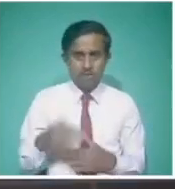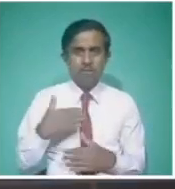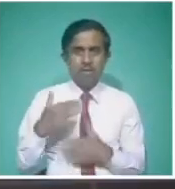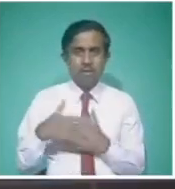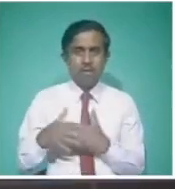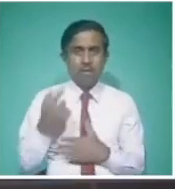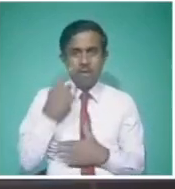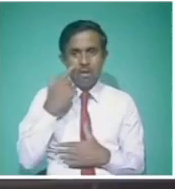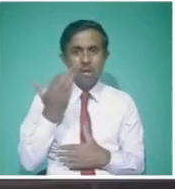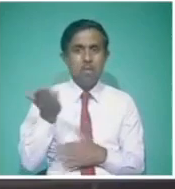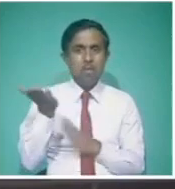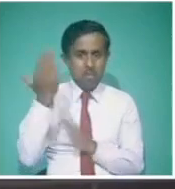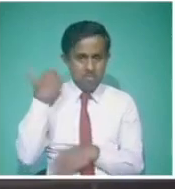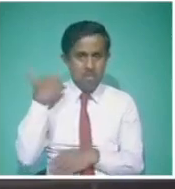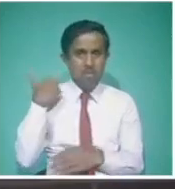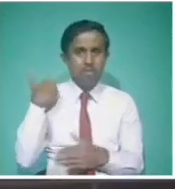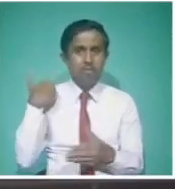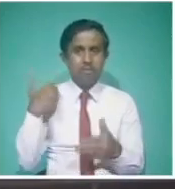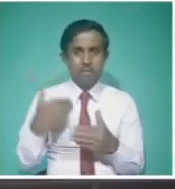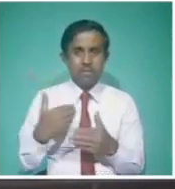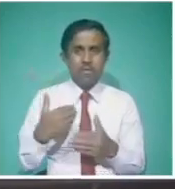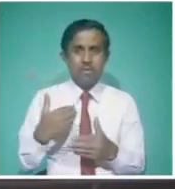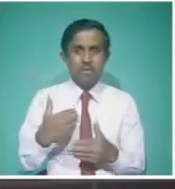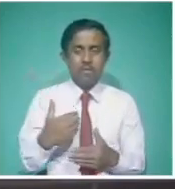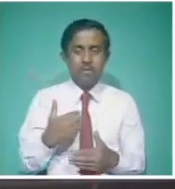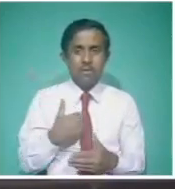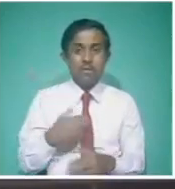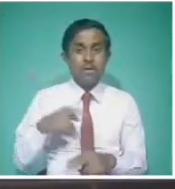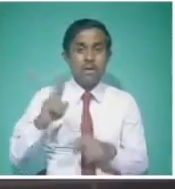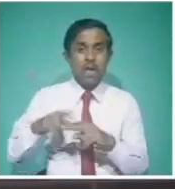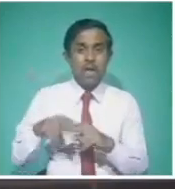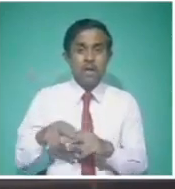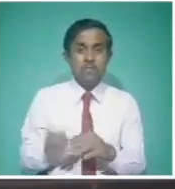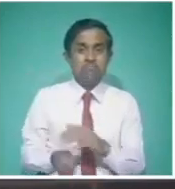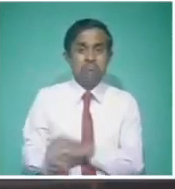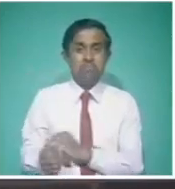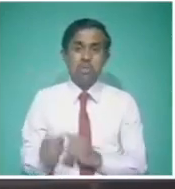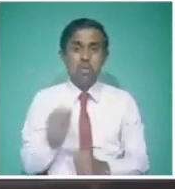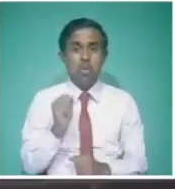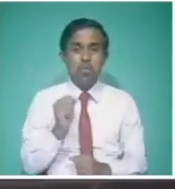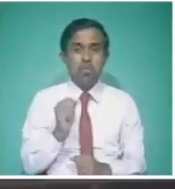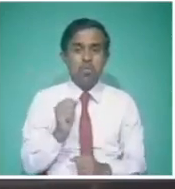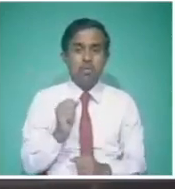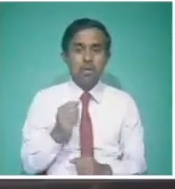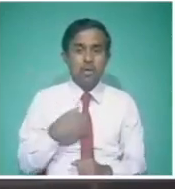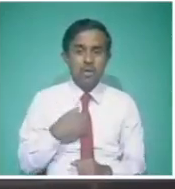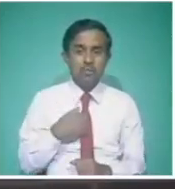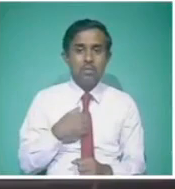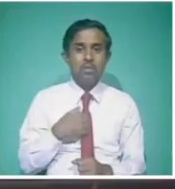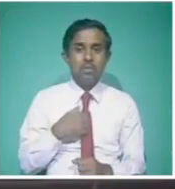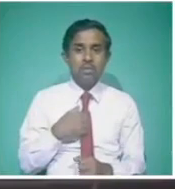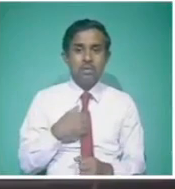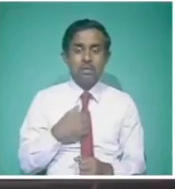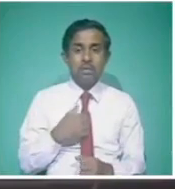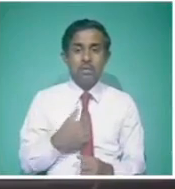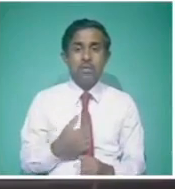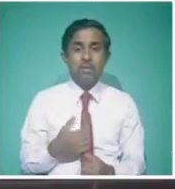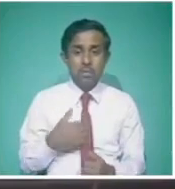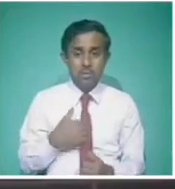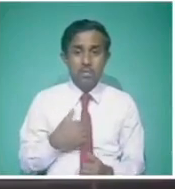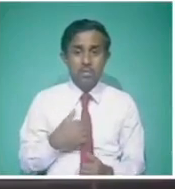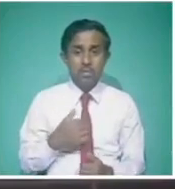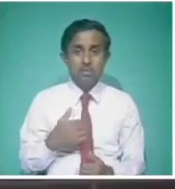අපි පෞගේ කාල සීමාවල් වලදී ගජ මිතුරන්ට සලකපු ආකාරය අපි ඉතාව